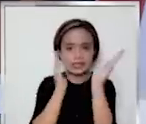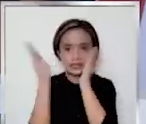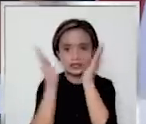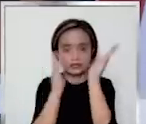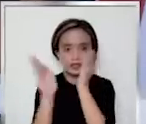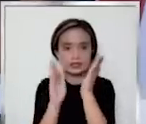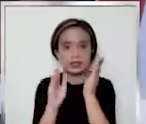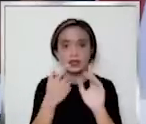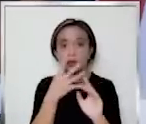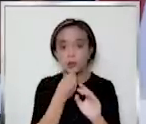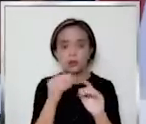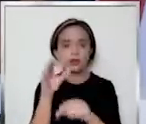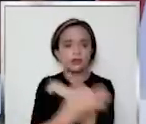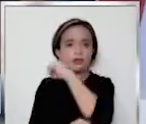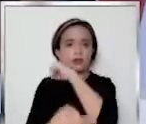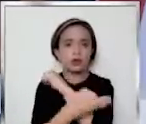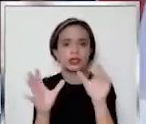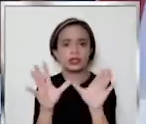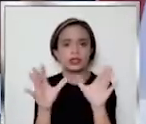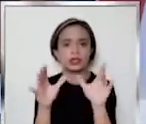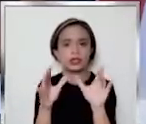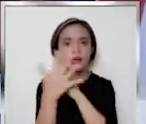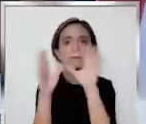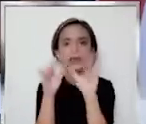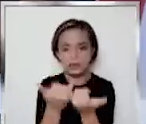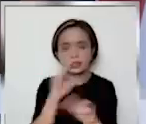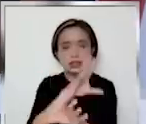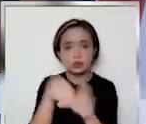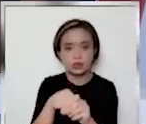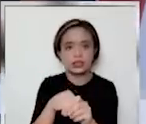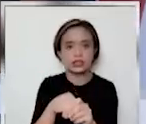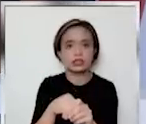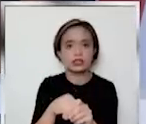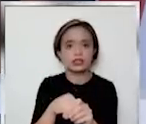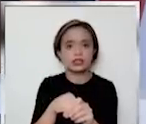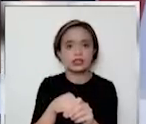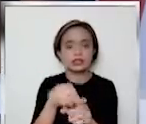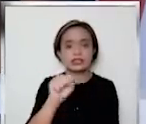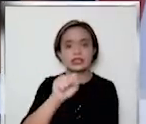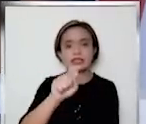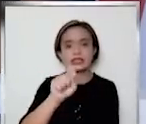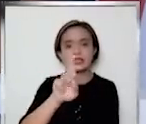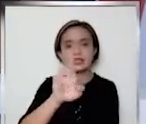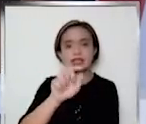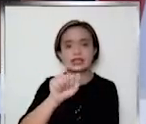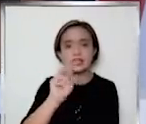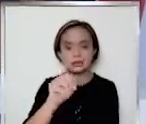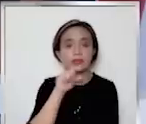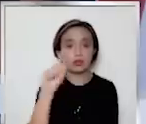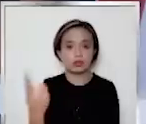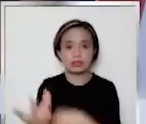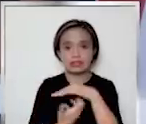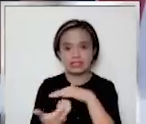kumpanya, kabilang ang mga streaming service. Sa tingin ng isang grupo, hindi lang mga consumer at negosyante ang maapektuhan